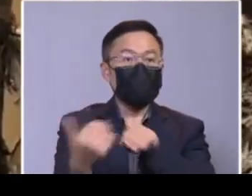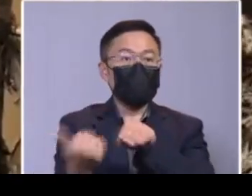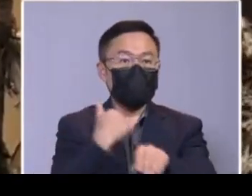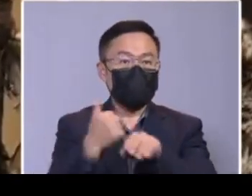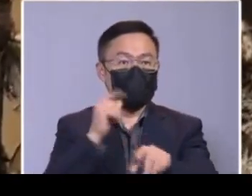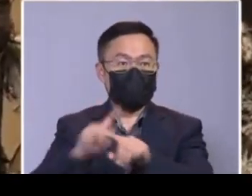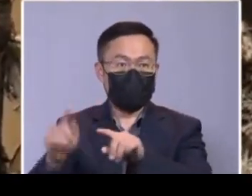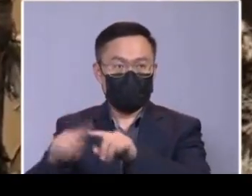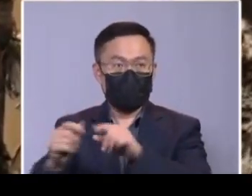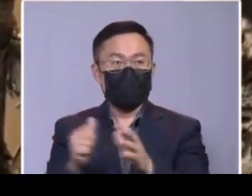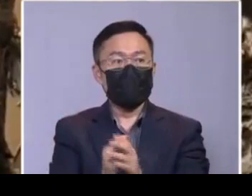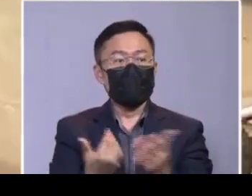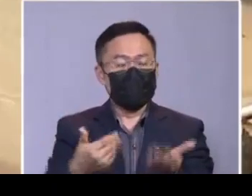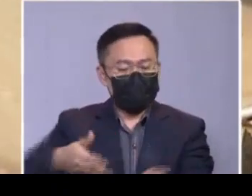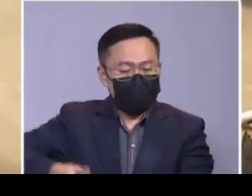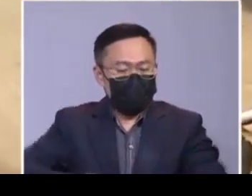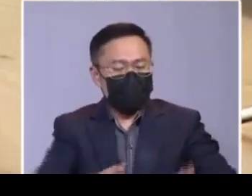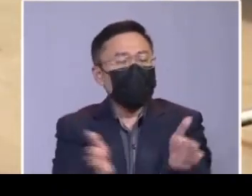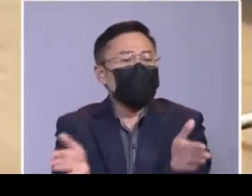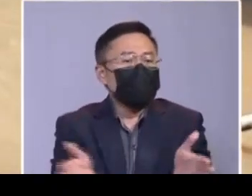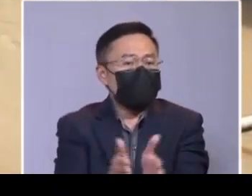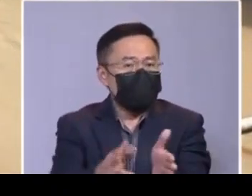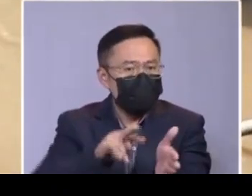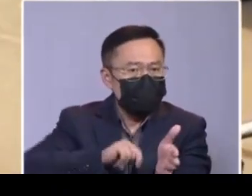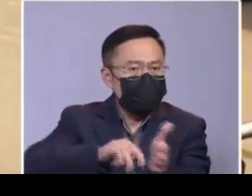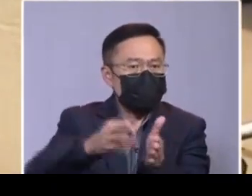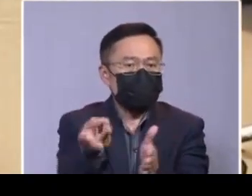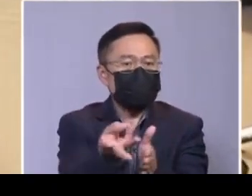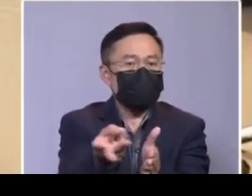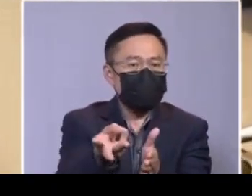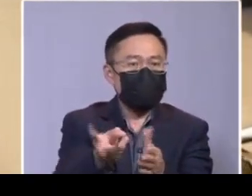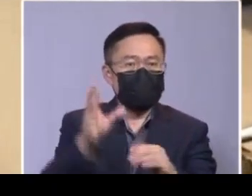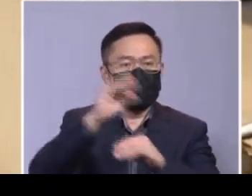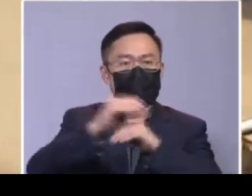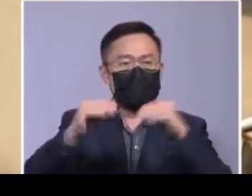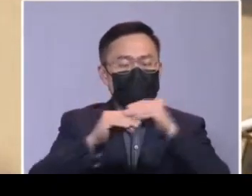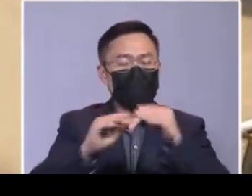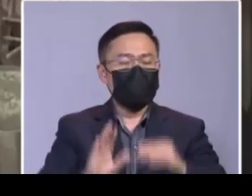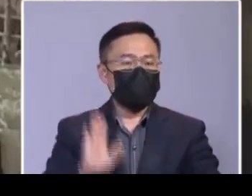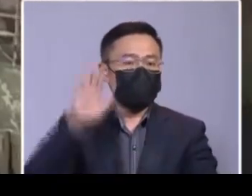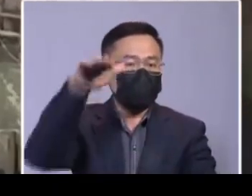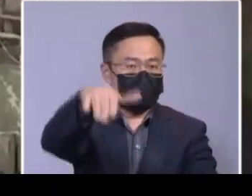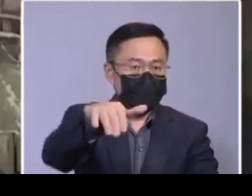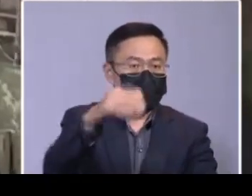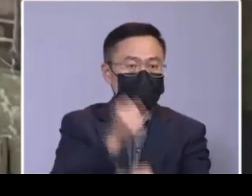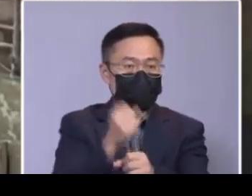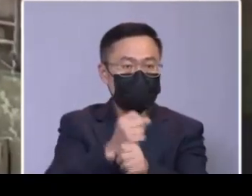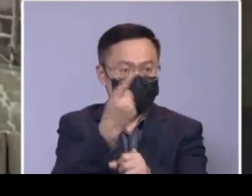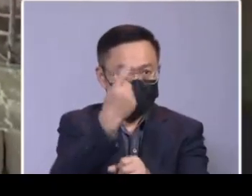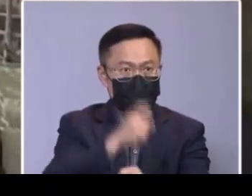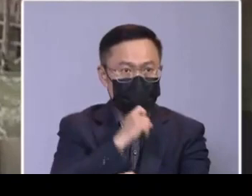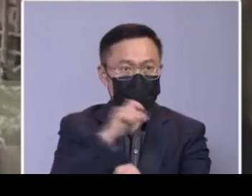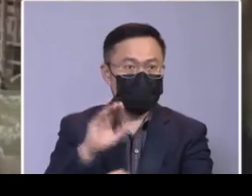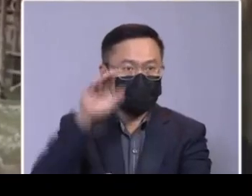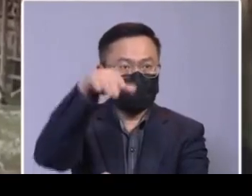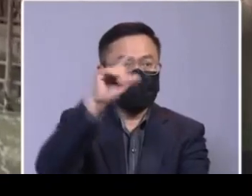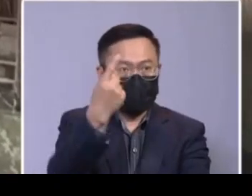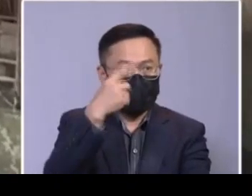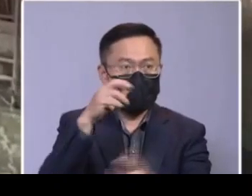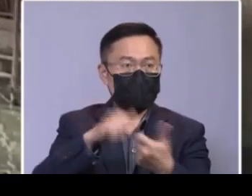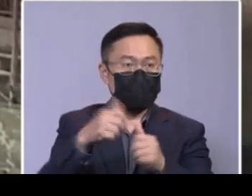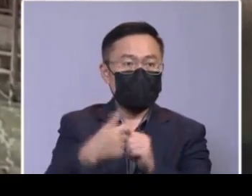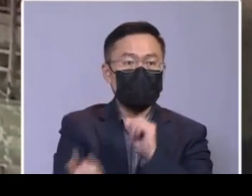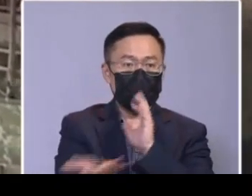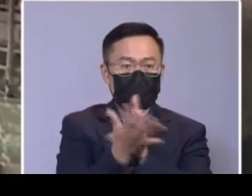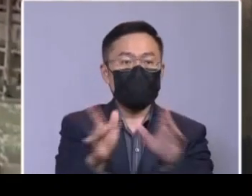ที่ทางระบายน้ำก็มีน้อยแล้วมันก็ไม่พอแล้วก็ยังมีโครงการก่อสร้างสะพานราชอุทิศ 200ปีจุดเมื่อกี้นั่นแหละที่ร้าน